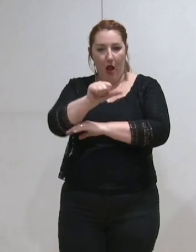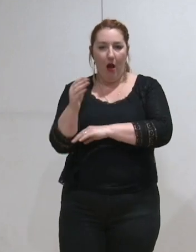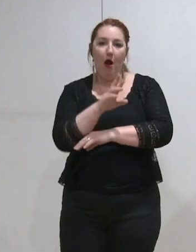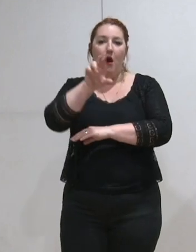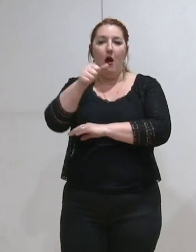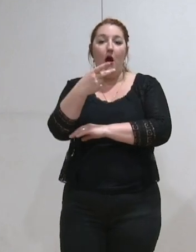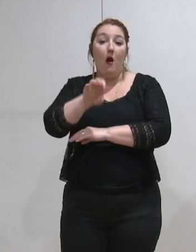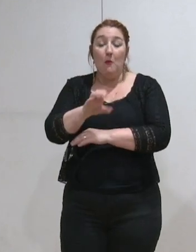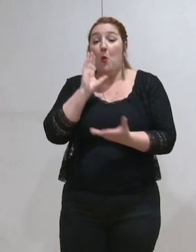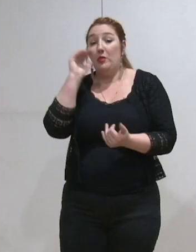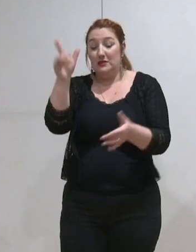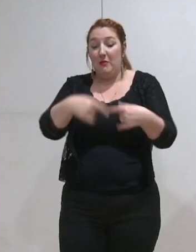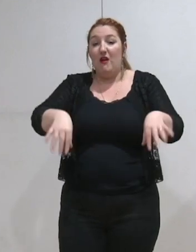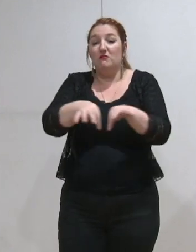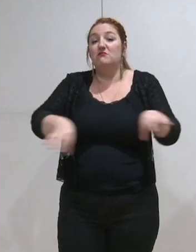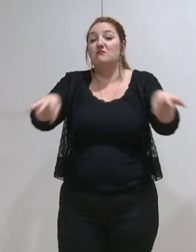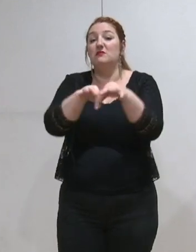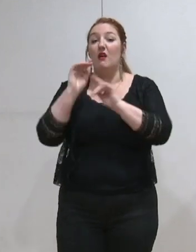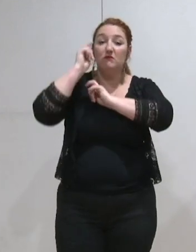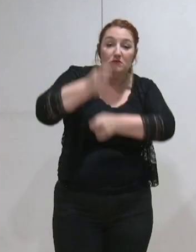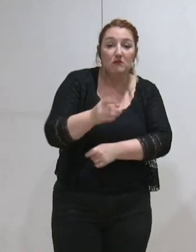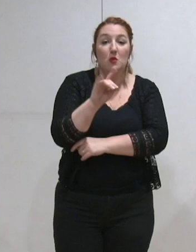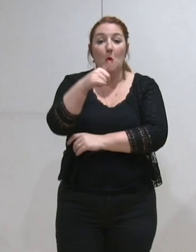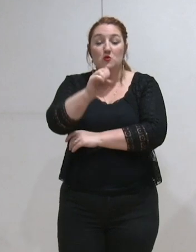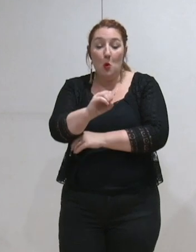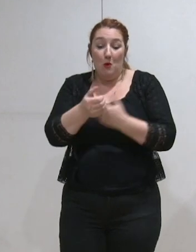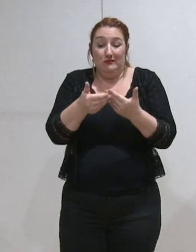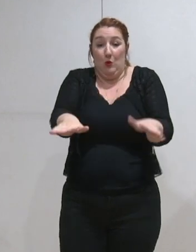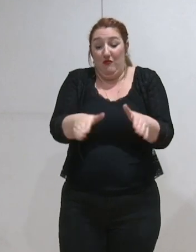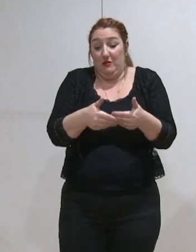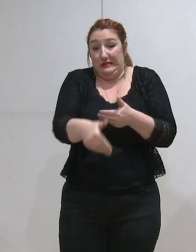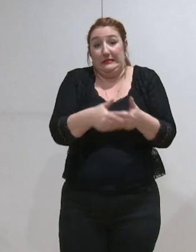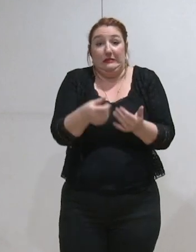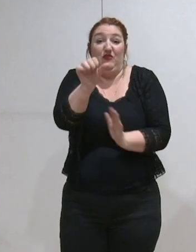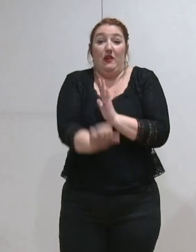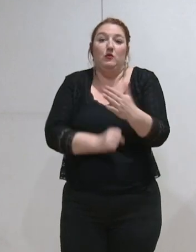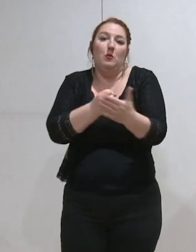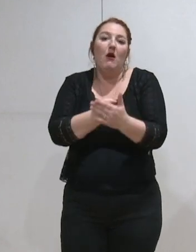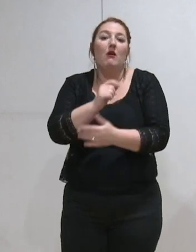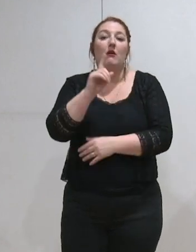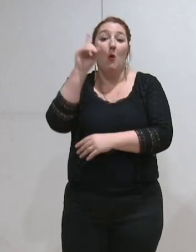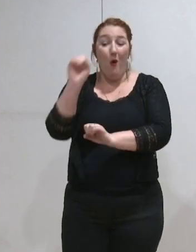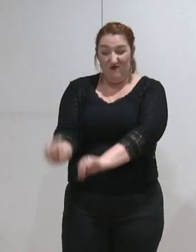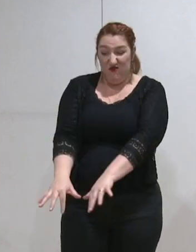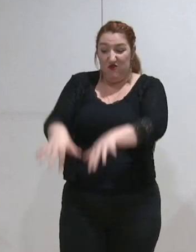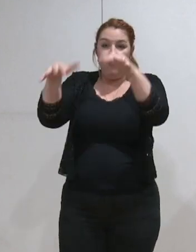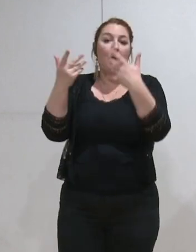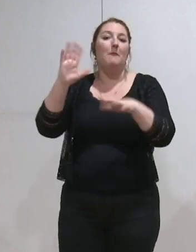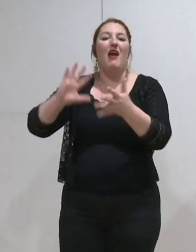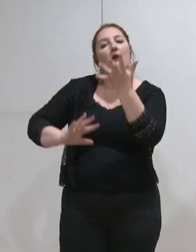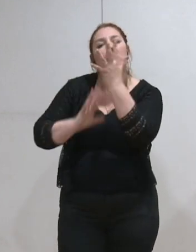d'ici la fin du mois c'est la solution aujourd'hui privilégiée il a été inondé mais il n'a pas été touché lui-même par